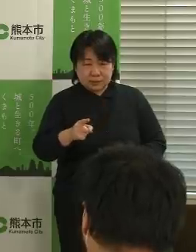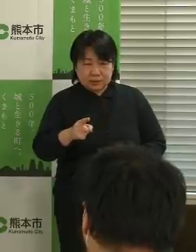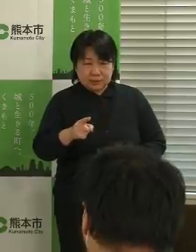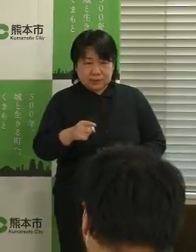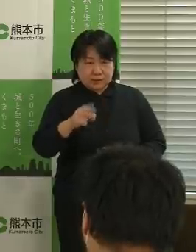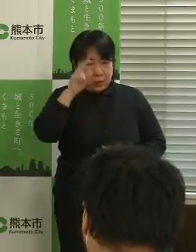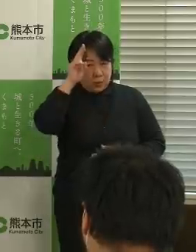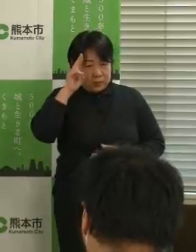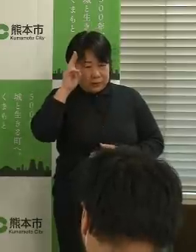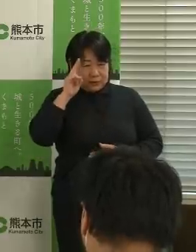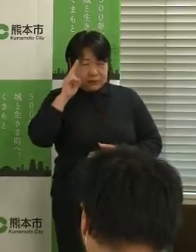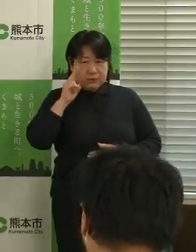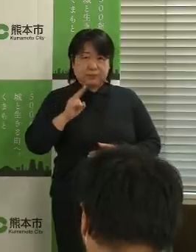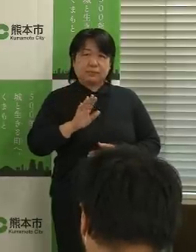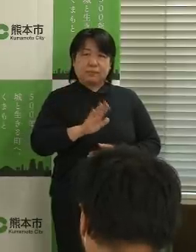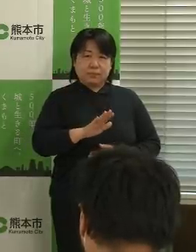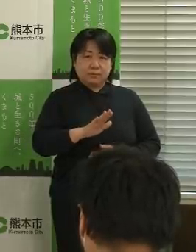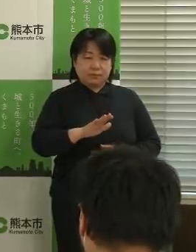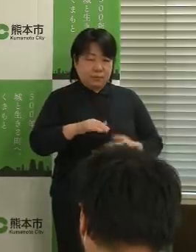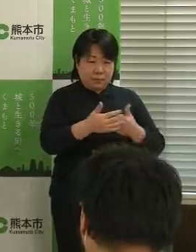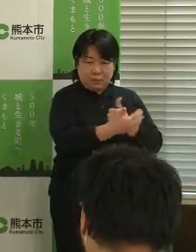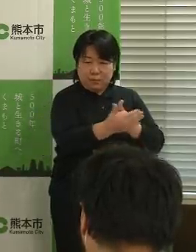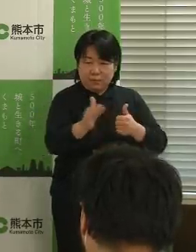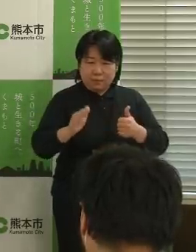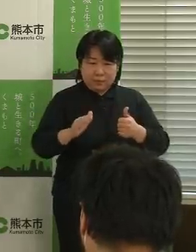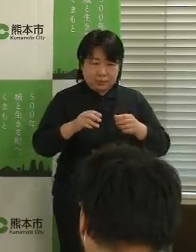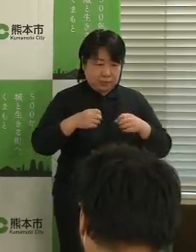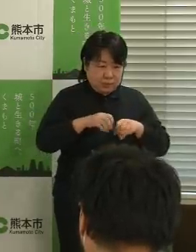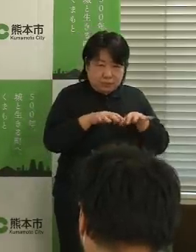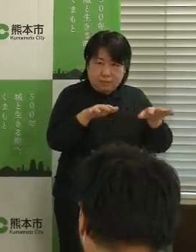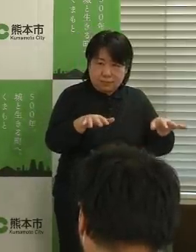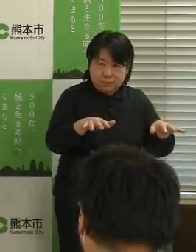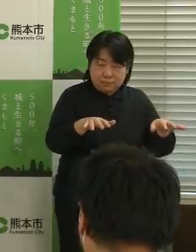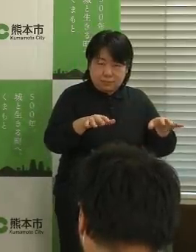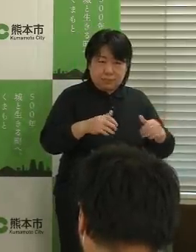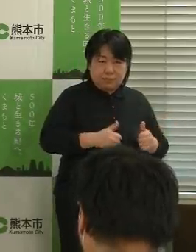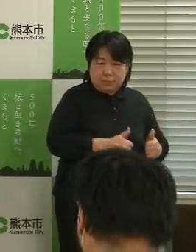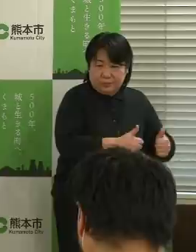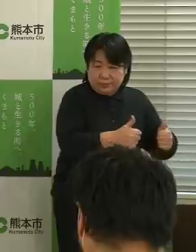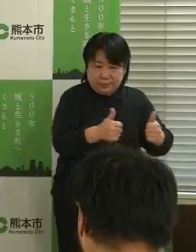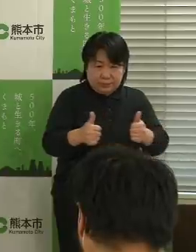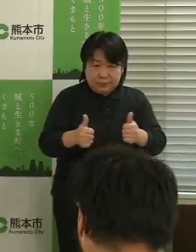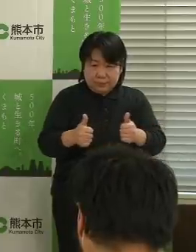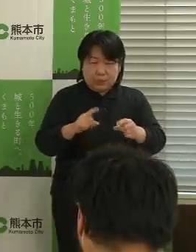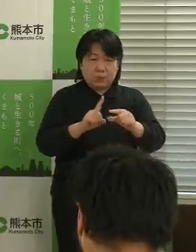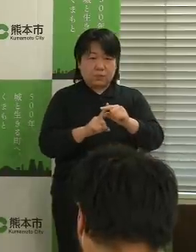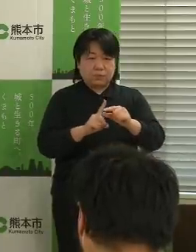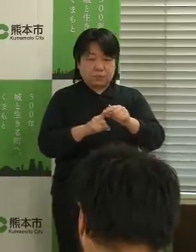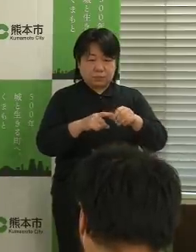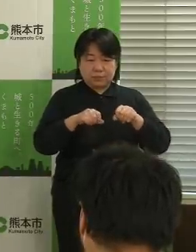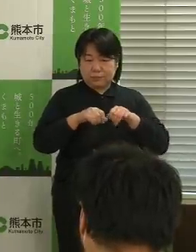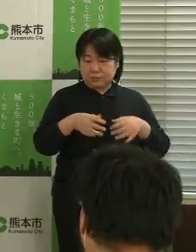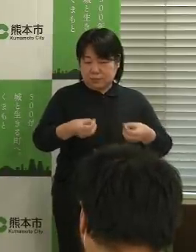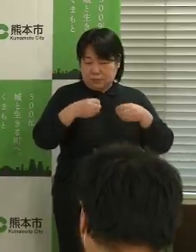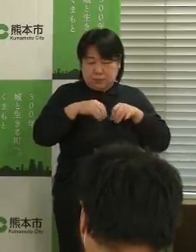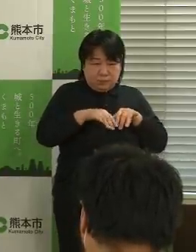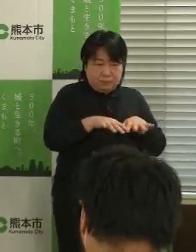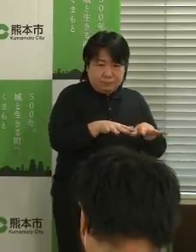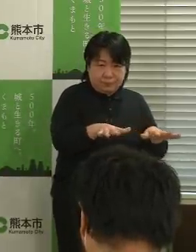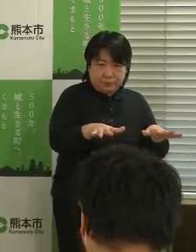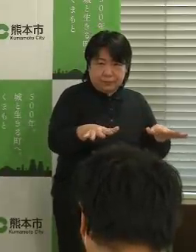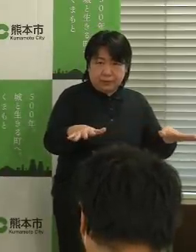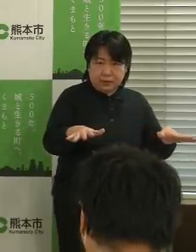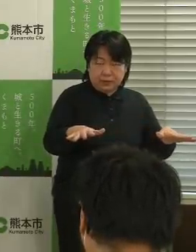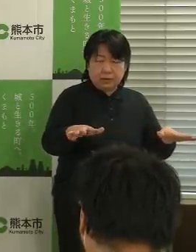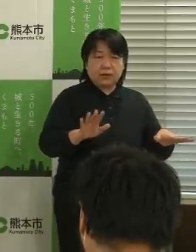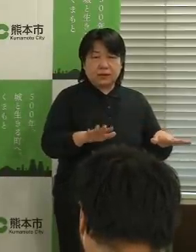方に感染をさせてしまうリスク、それから移動中に感染が広がってしまうリスクというのが非常に高いということで、これは